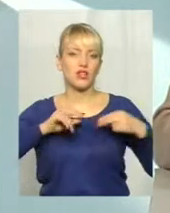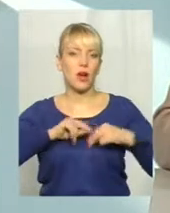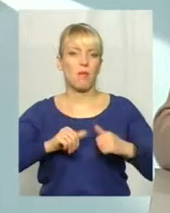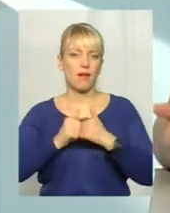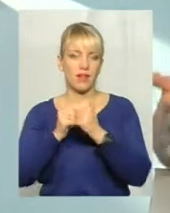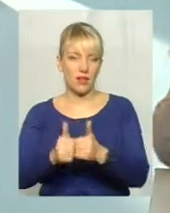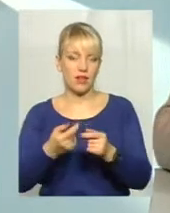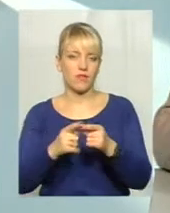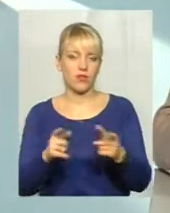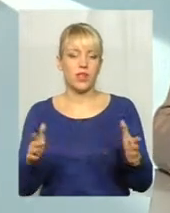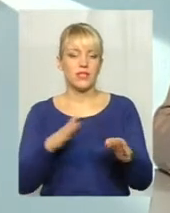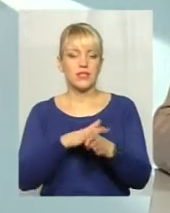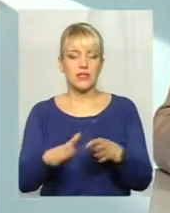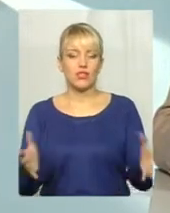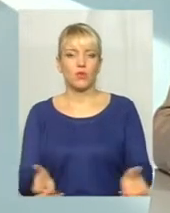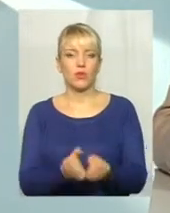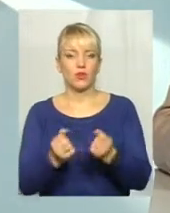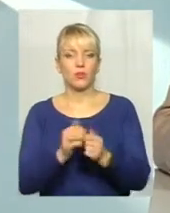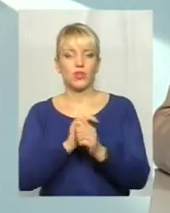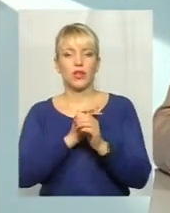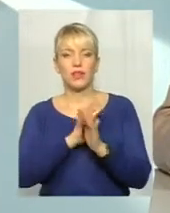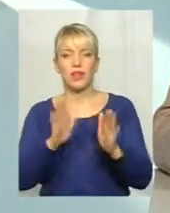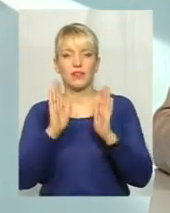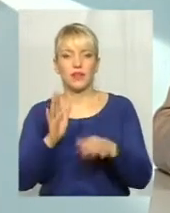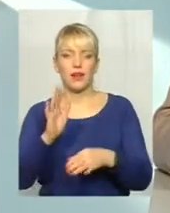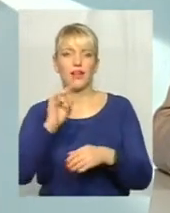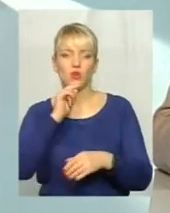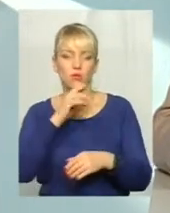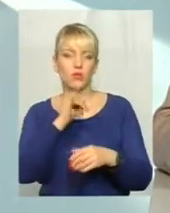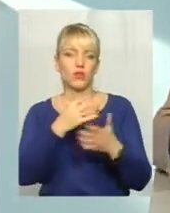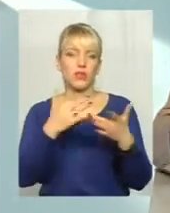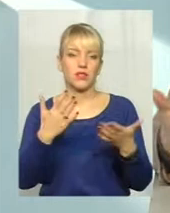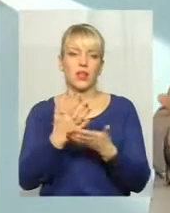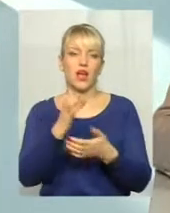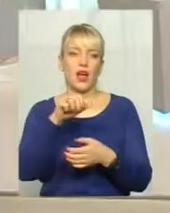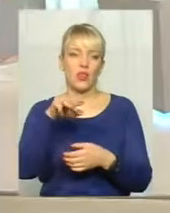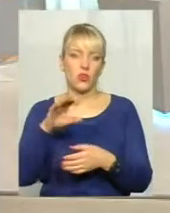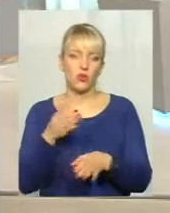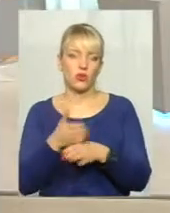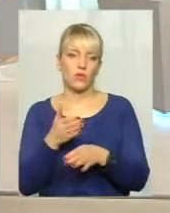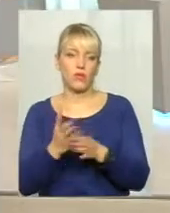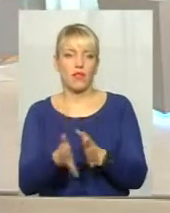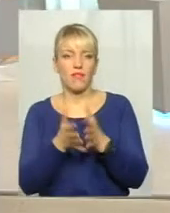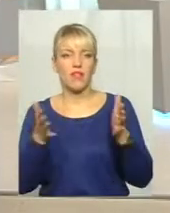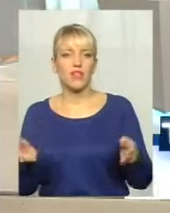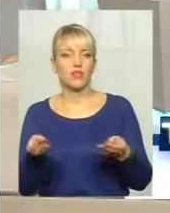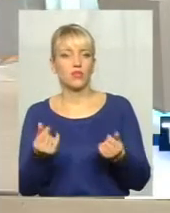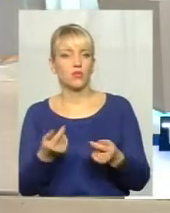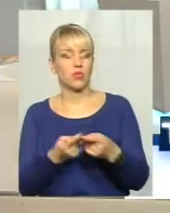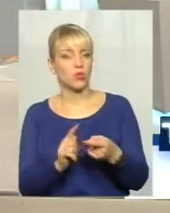не тільки економічному, там різні, ми знаємо, що в АТО вони нам допомагали дуже, ну, тобто на великі суми і так далі. І